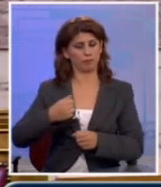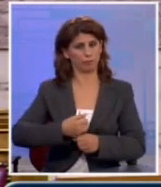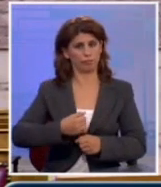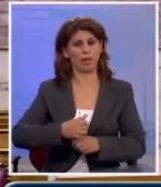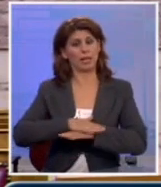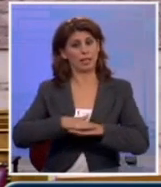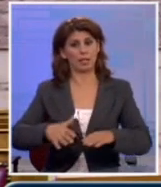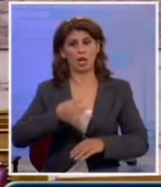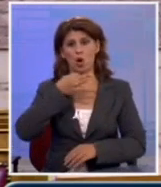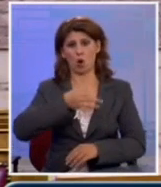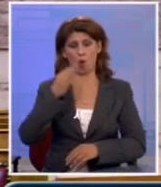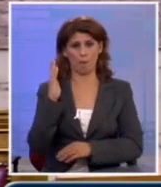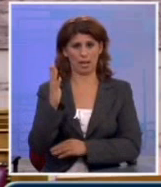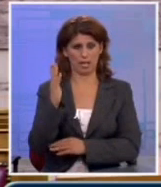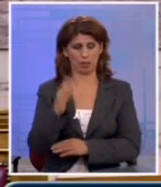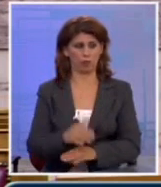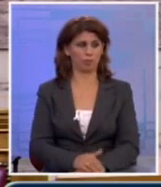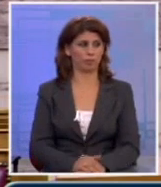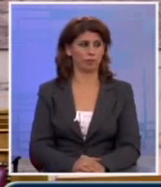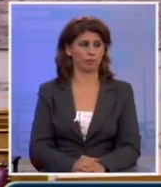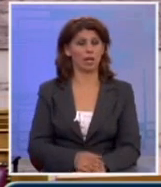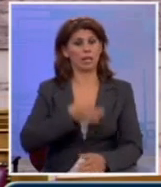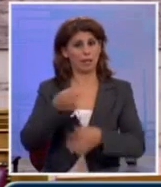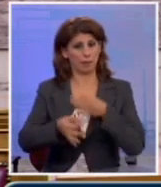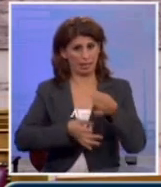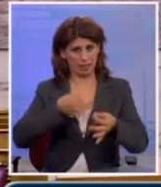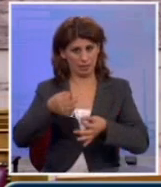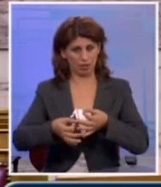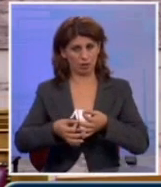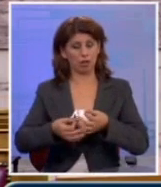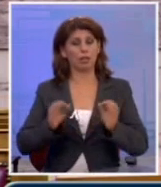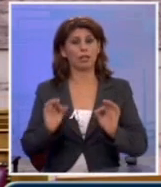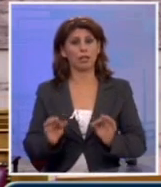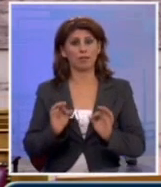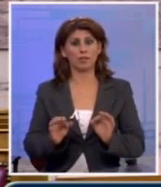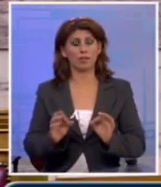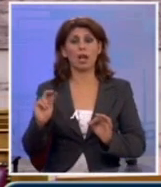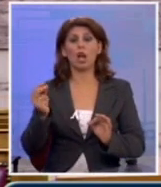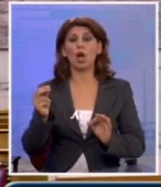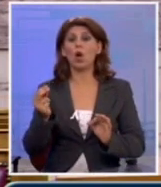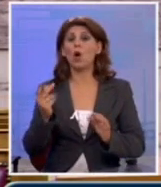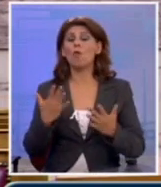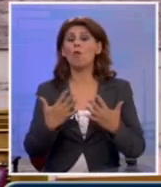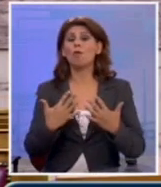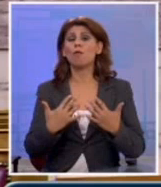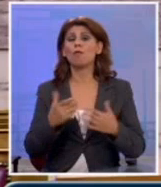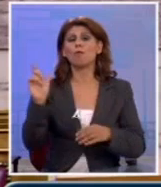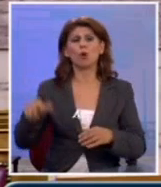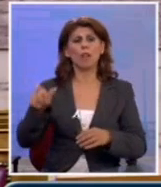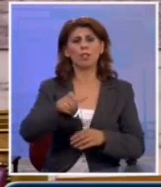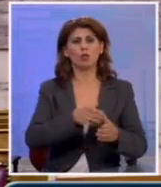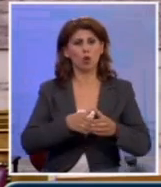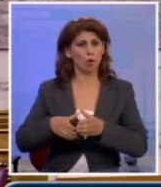να ολοκληρώσει την ομιλία του, να τοποθετηθεί, και φυσικά τους βουλευτές των κομμάτων